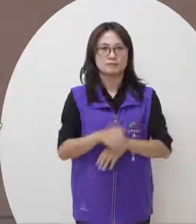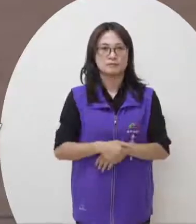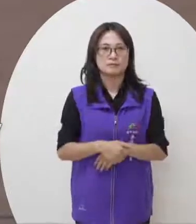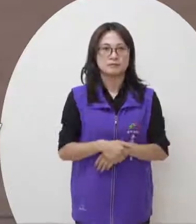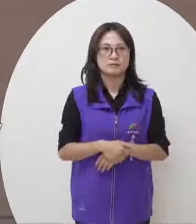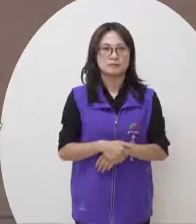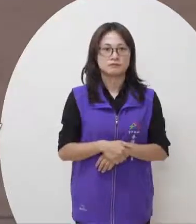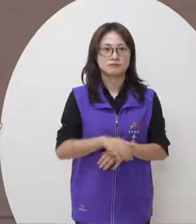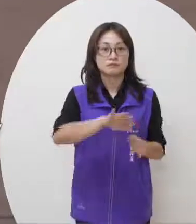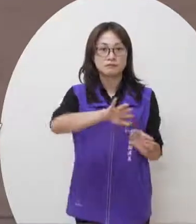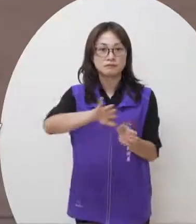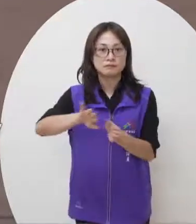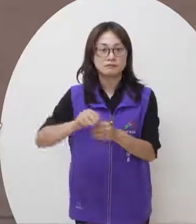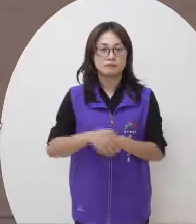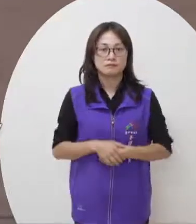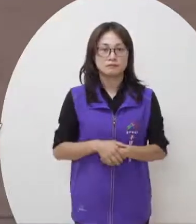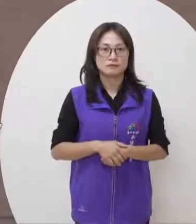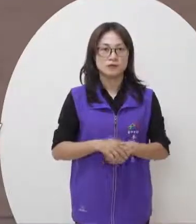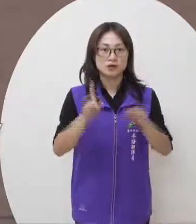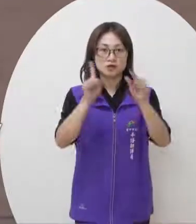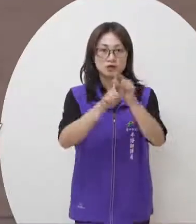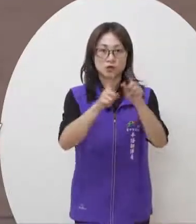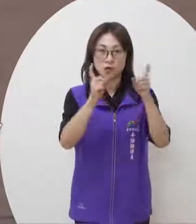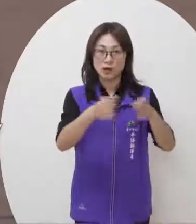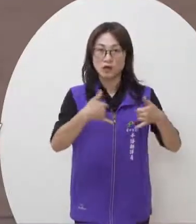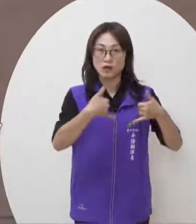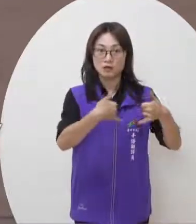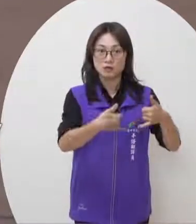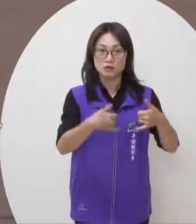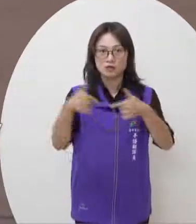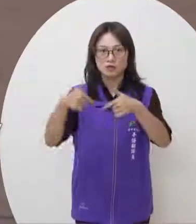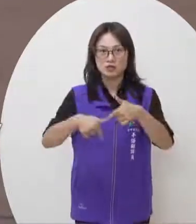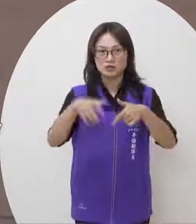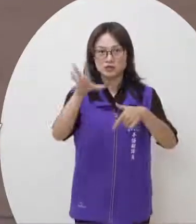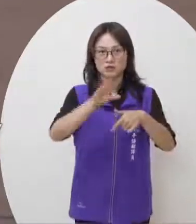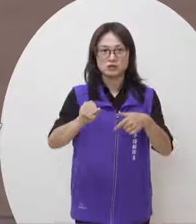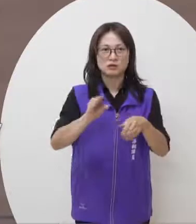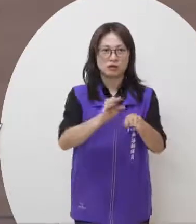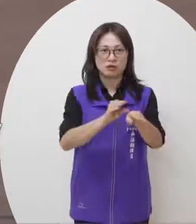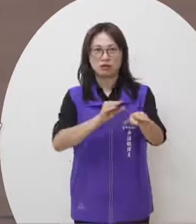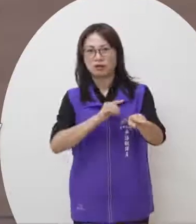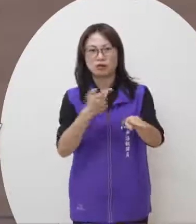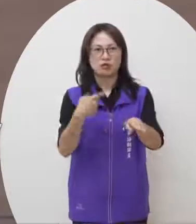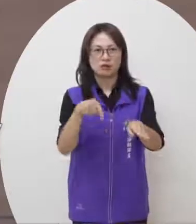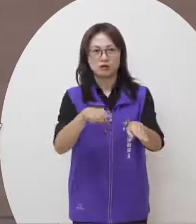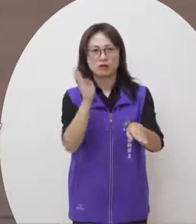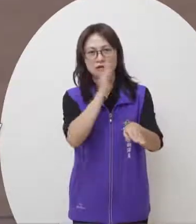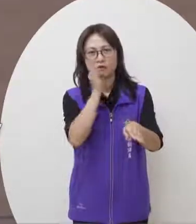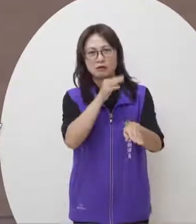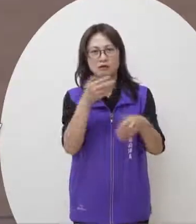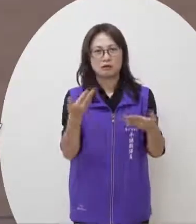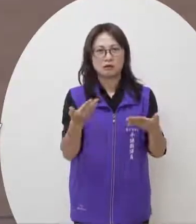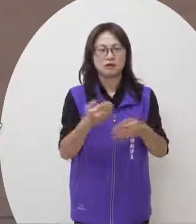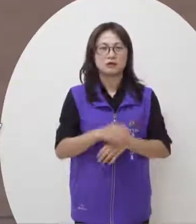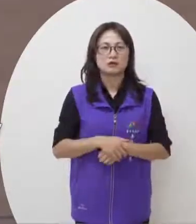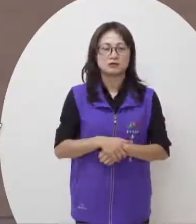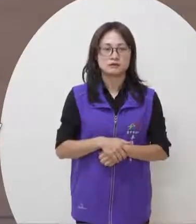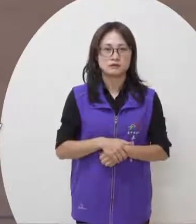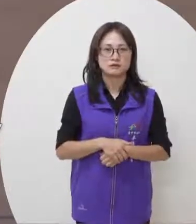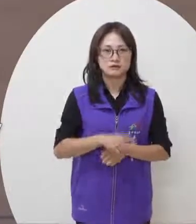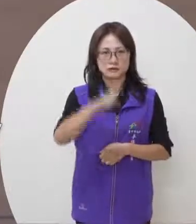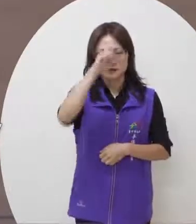家所关心的中港路西屯区塞车的问题，我们要哈啊拓宽延